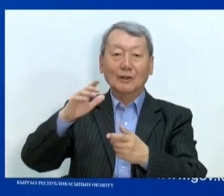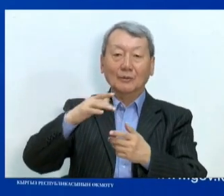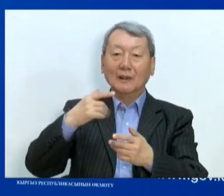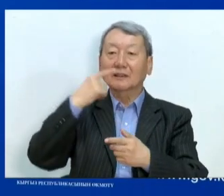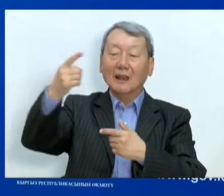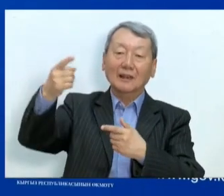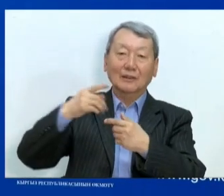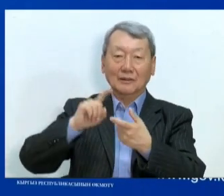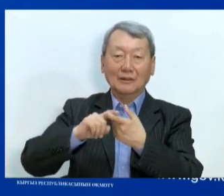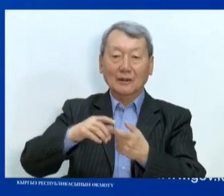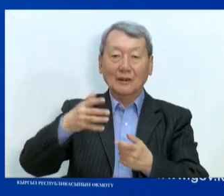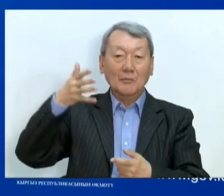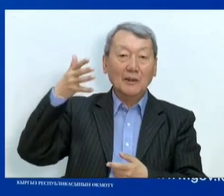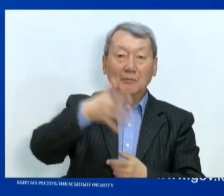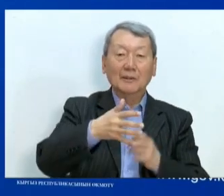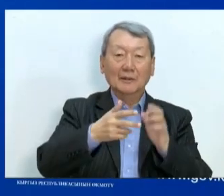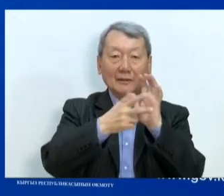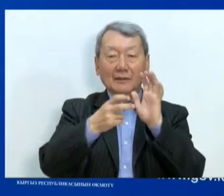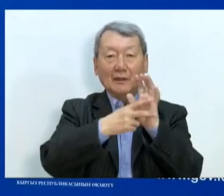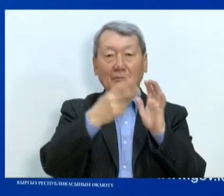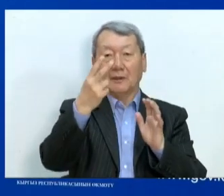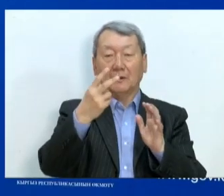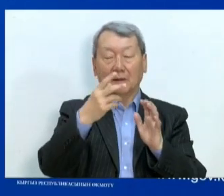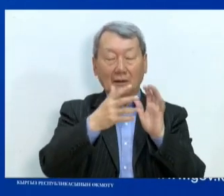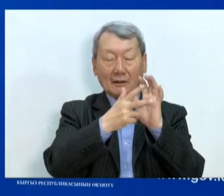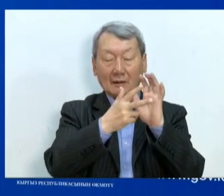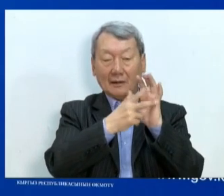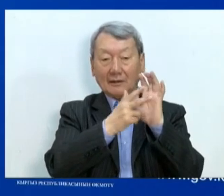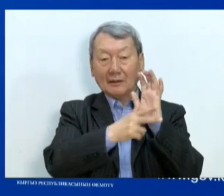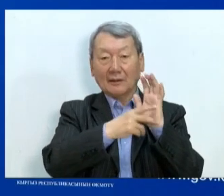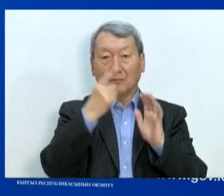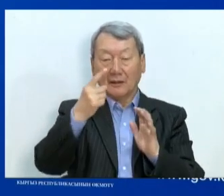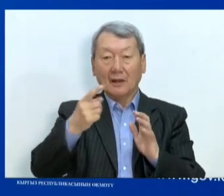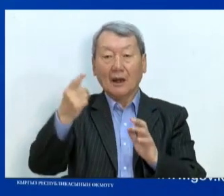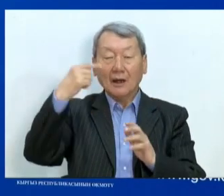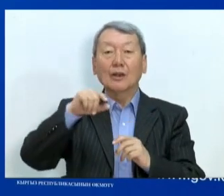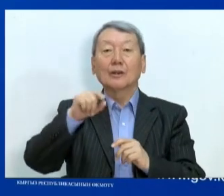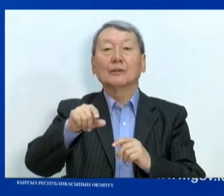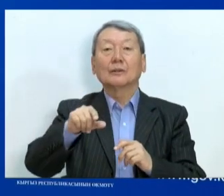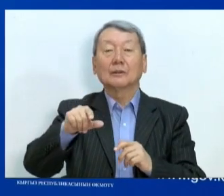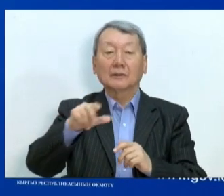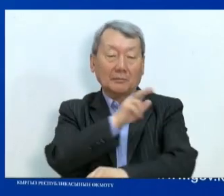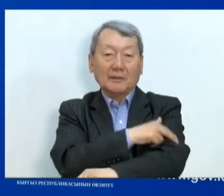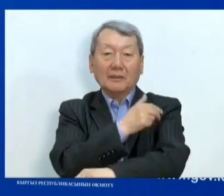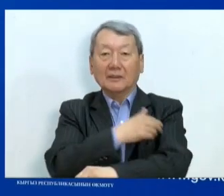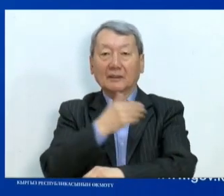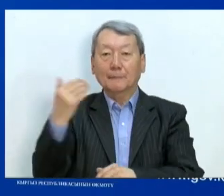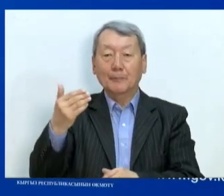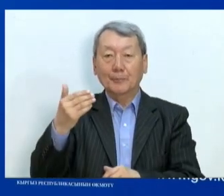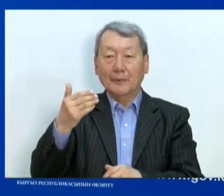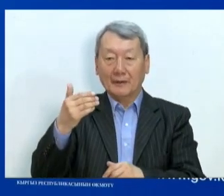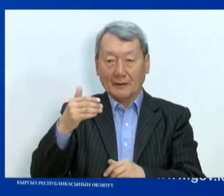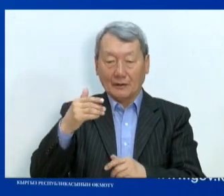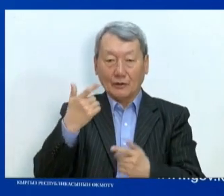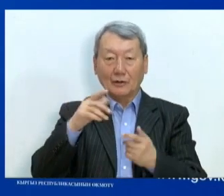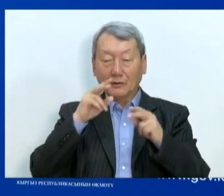жактардын саны 5981. Булар дагы ошо тастыкталып медицина көзөмөлүндө туруп